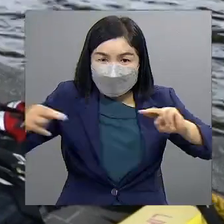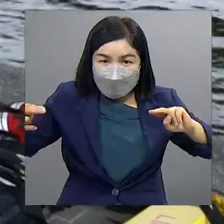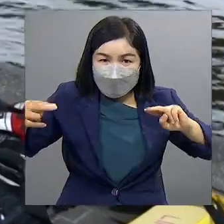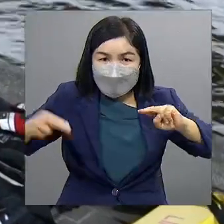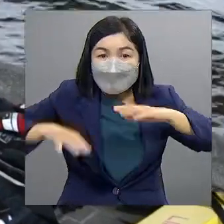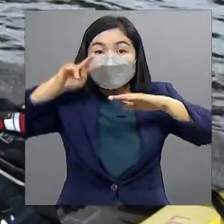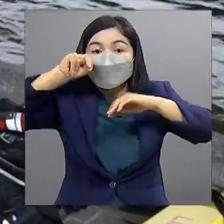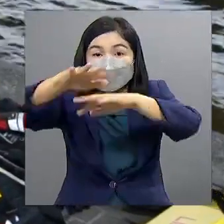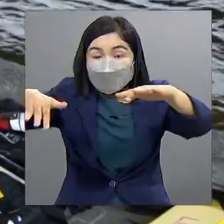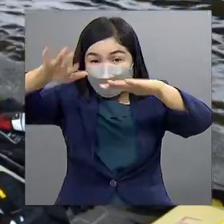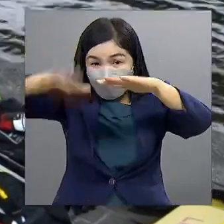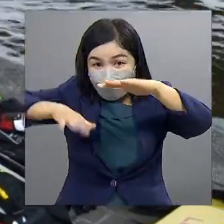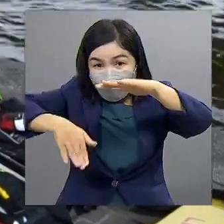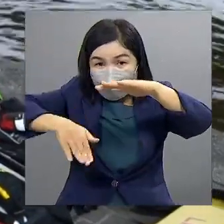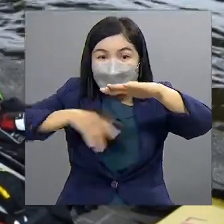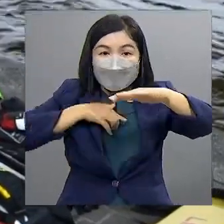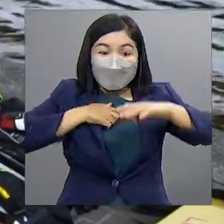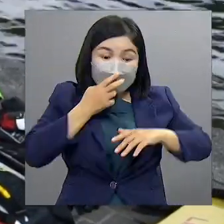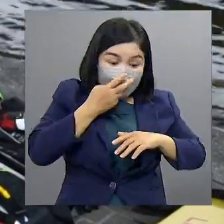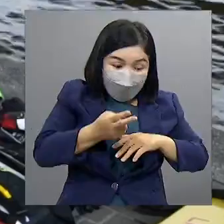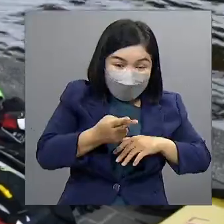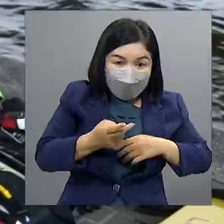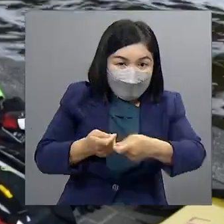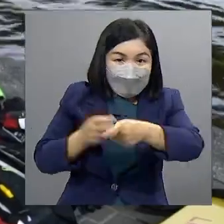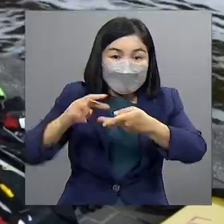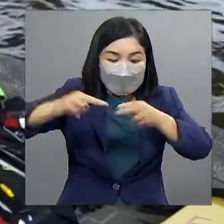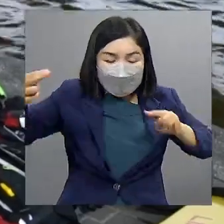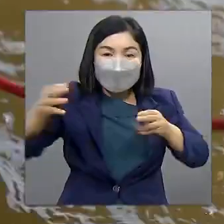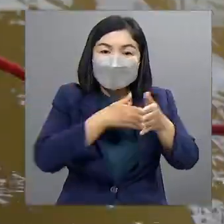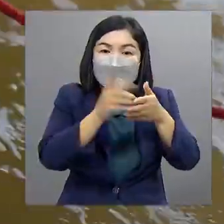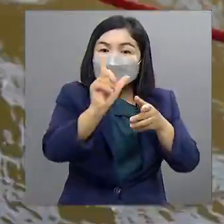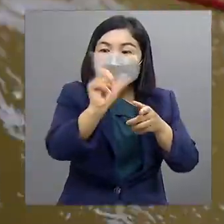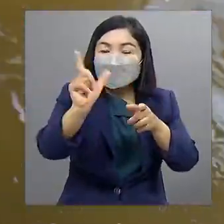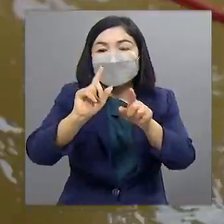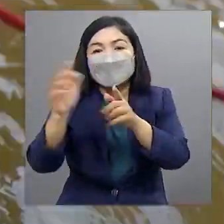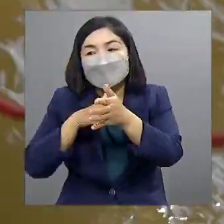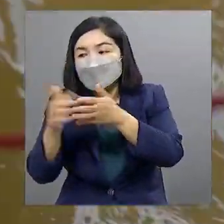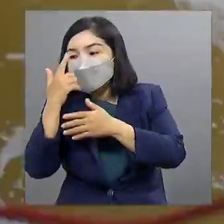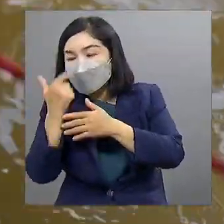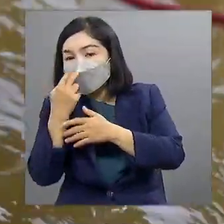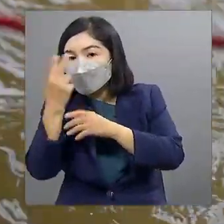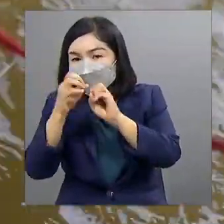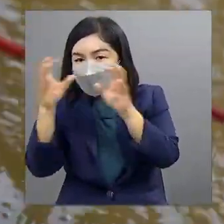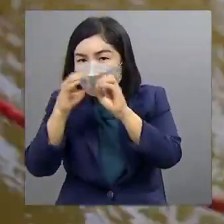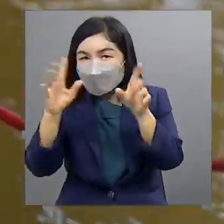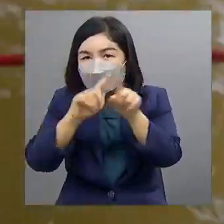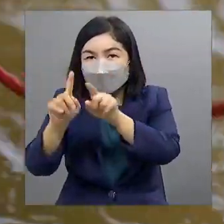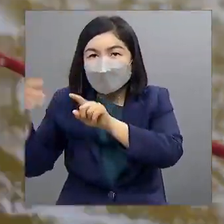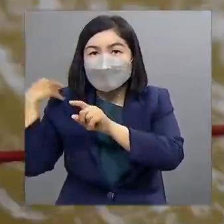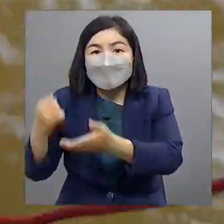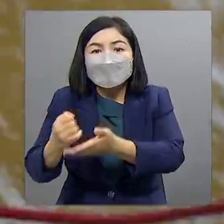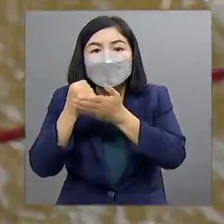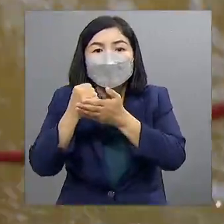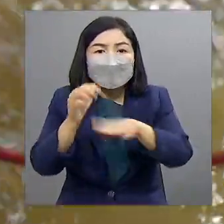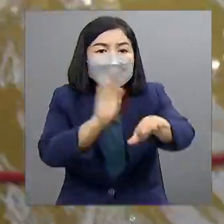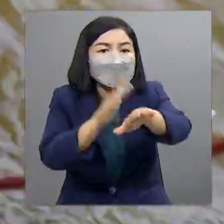ครับจะมีสีสันยังไงเหลืองแดงแล้วแต่ ให้เห็นชัดเจน ใช่ครับมันเอาไว้สื่อสารระหว่างคนข้างบน